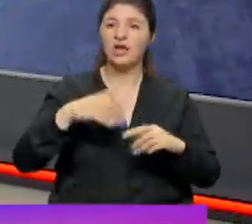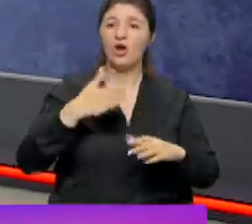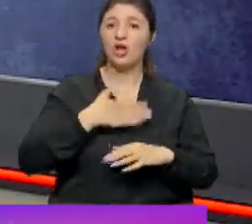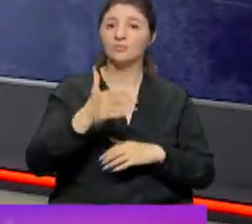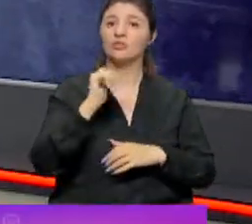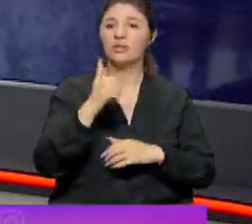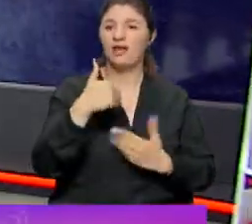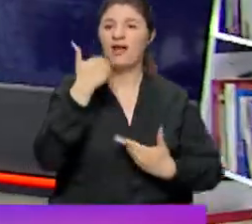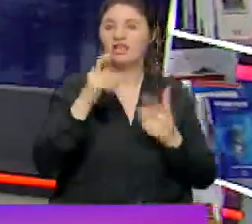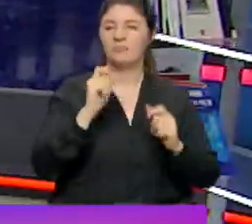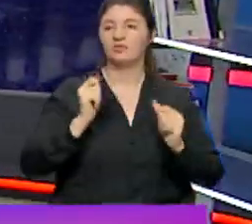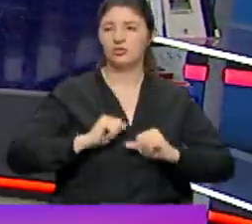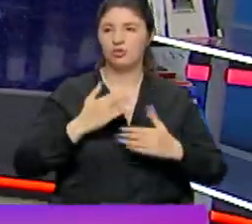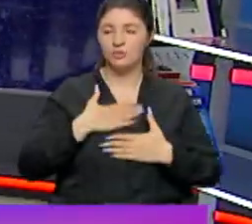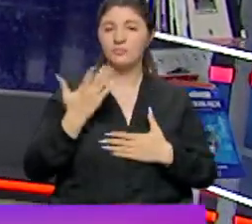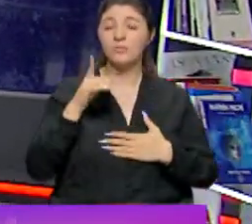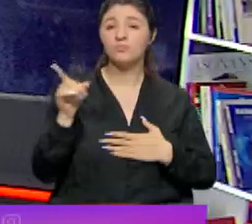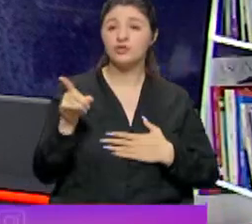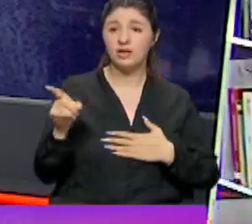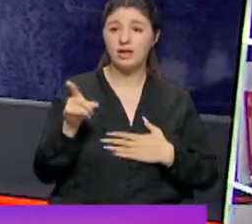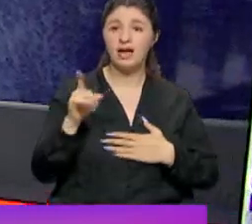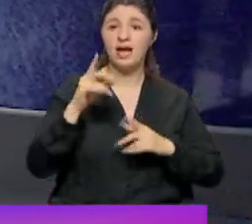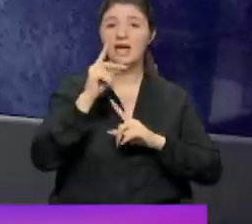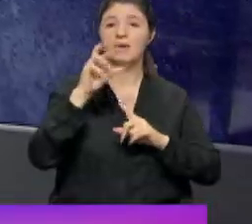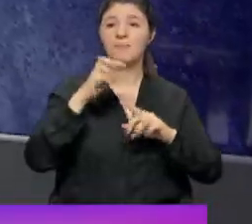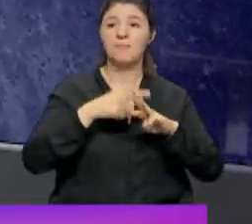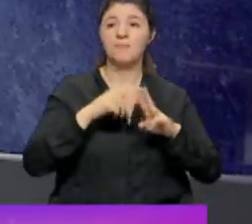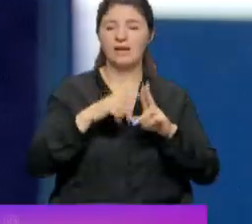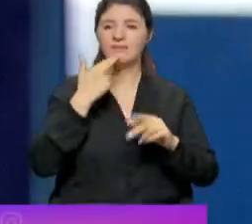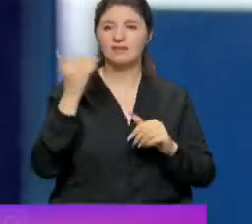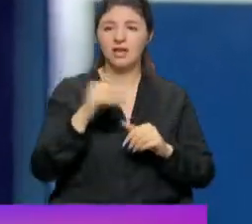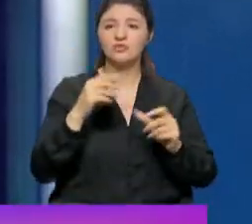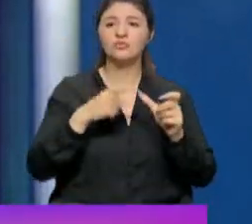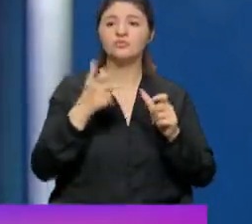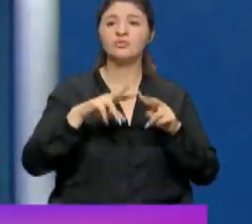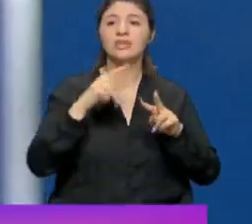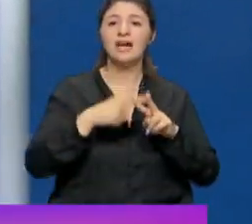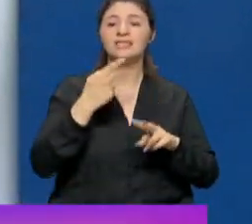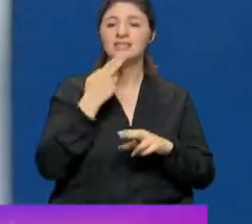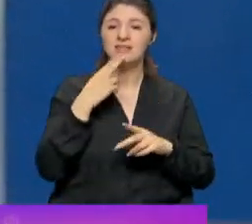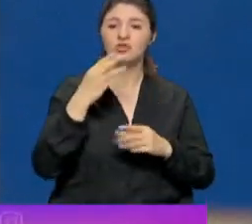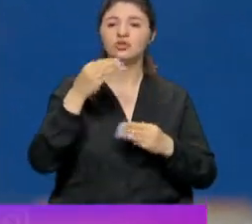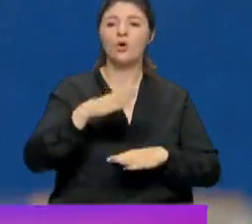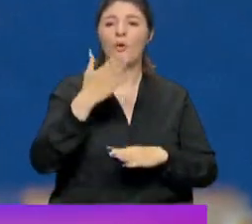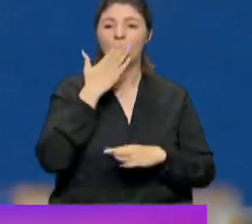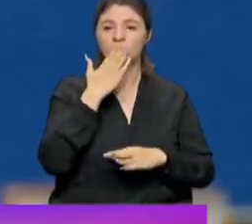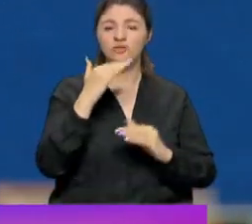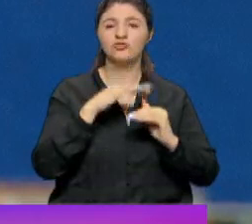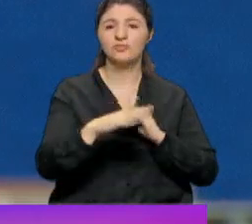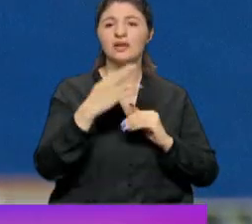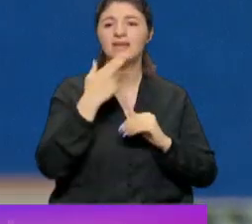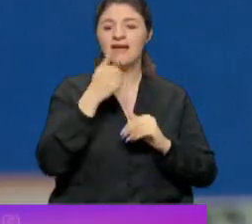önümüzdeki günlerde aktarmaya çalışıyorum Bu da İpek Kıraç tam bana geldi Suna'nın kızları çocuklarımız kokusundan